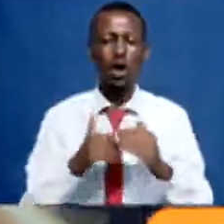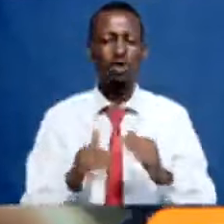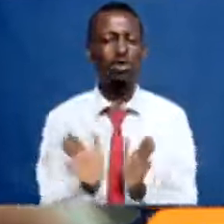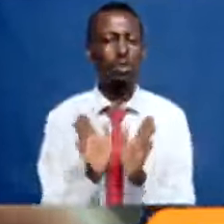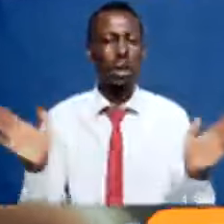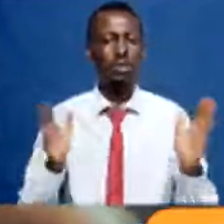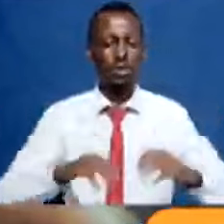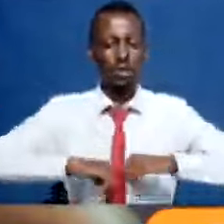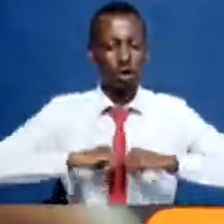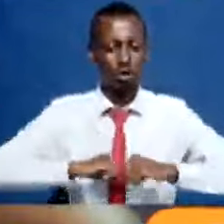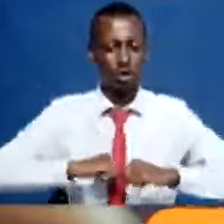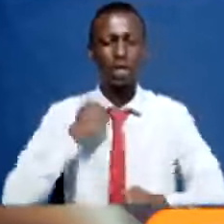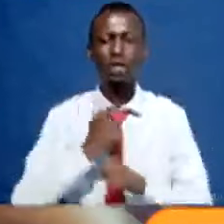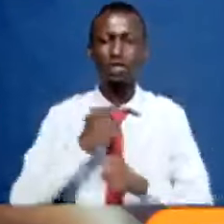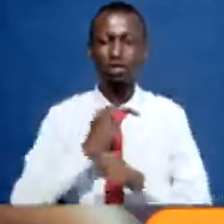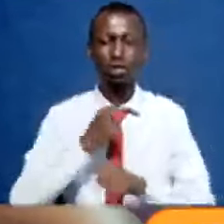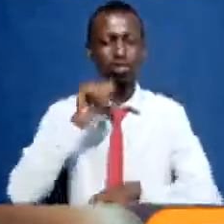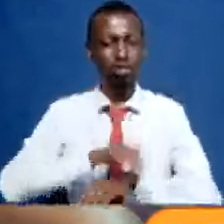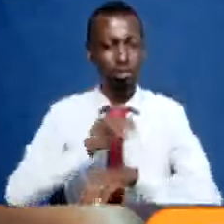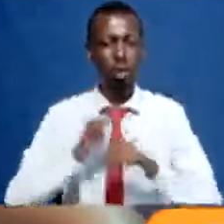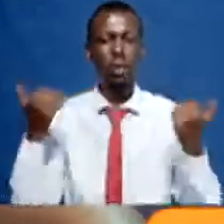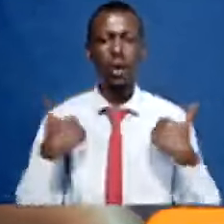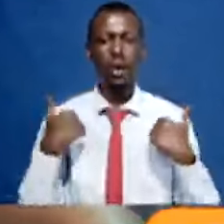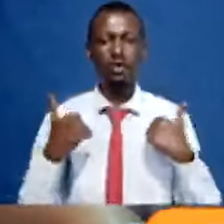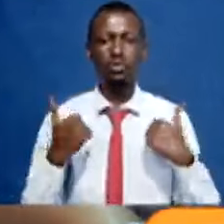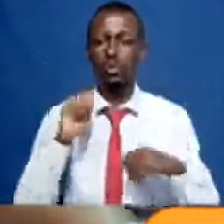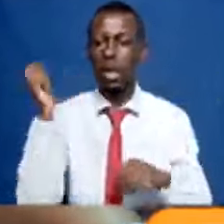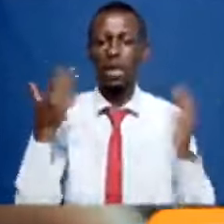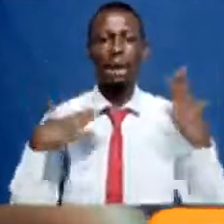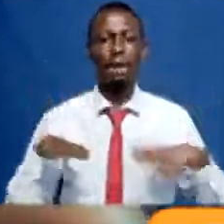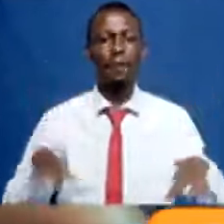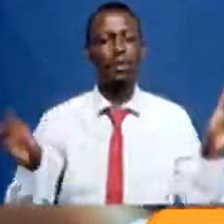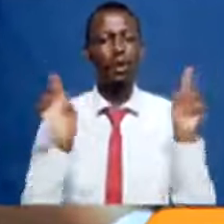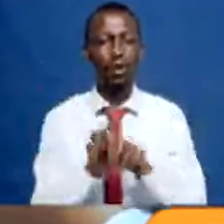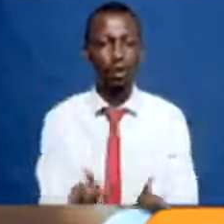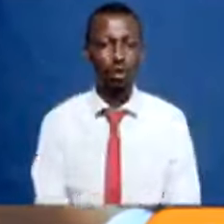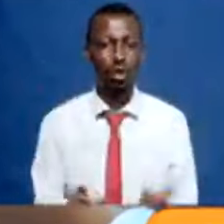with good jobs, I must say. And they are Kenyans.